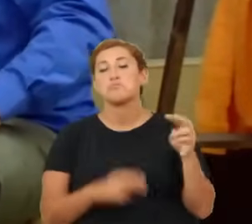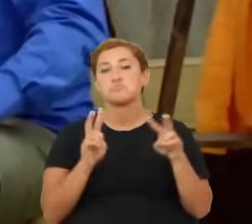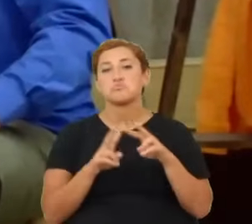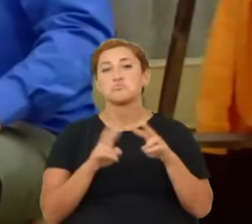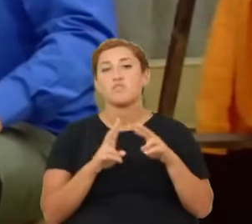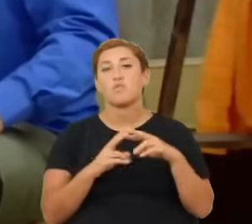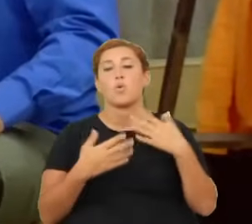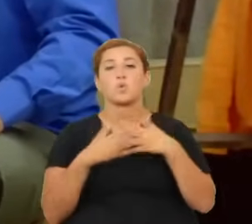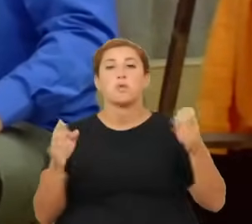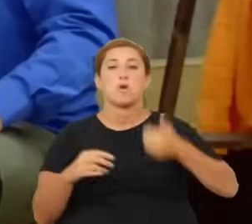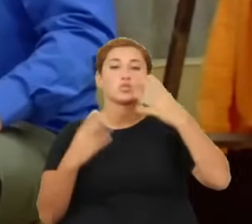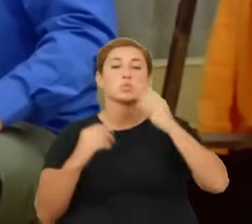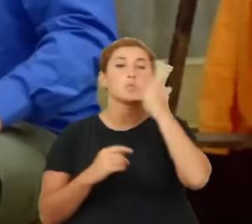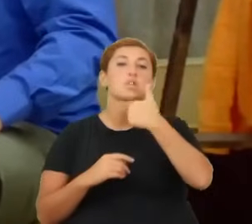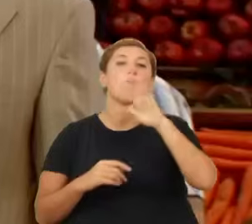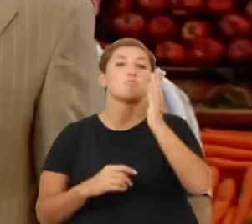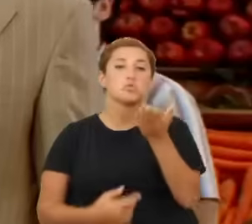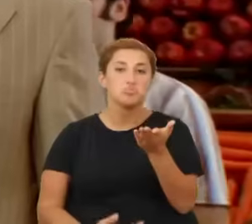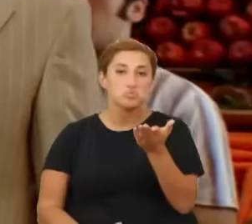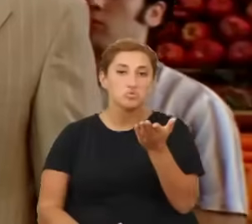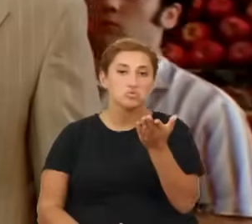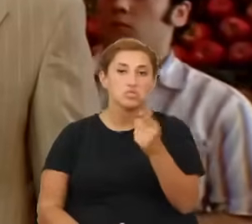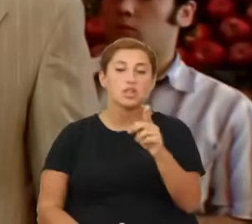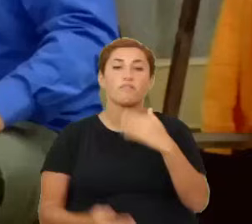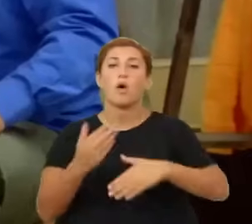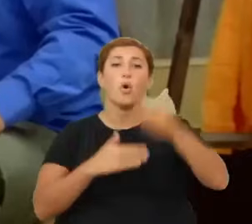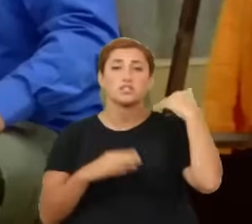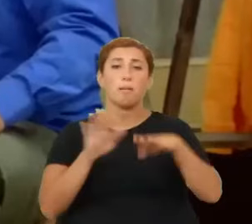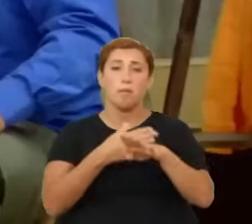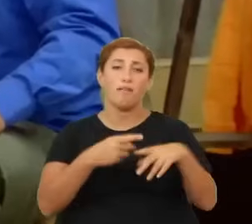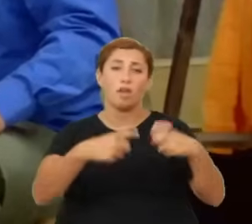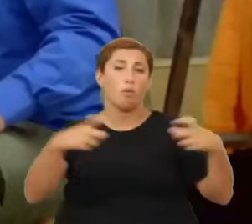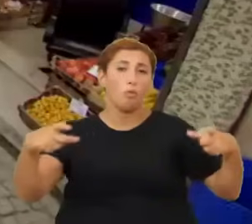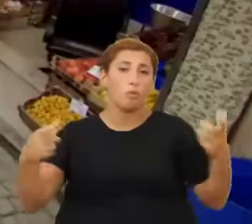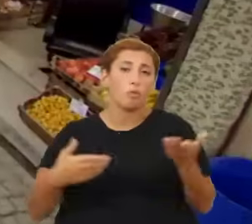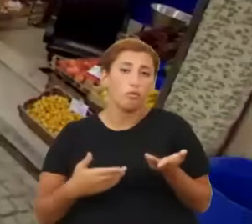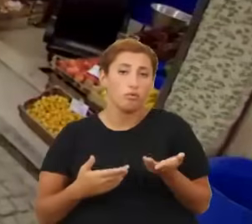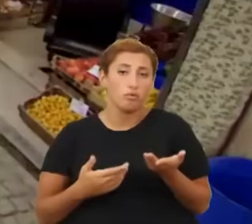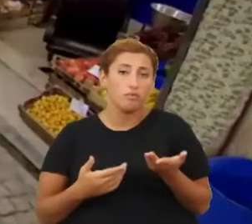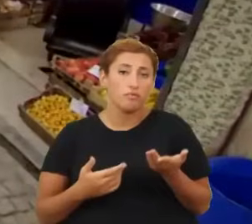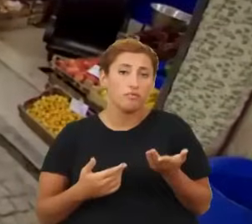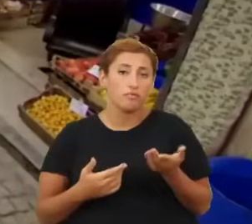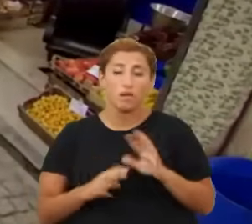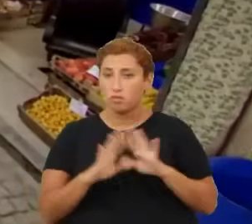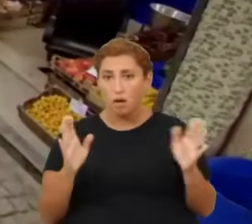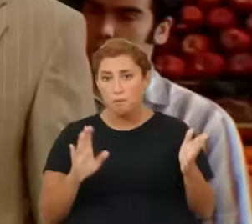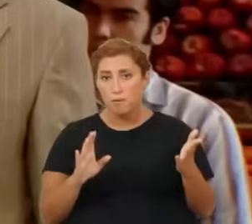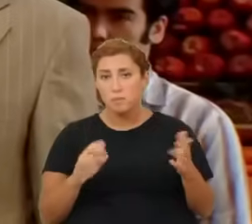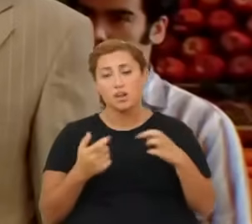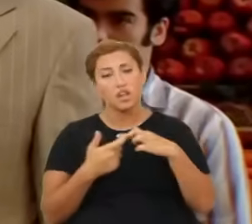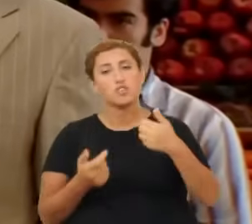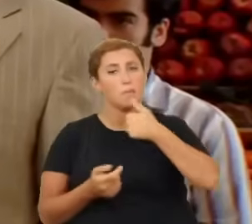Mustafa, koskoca başkan olur, utanmıyor musun ya? Sen daha önce de meyve koyuyordun masaya. Hiç. Tamam Recep